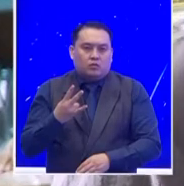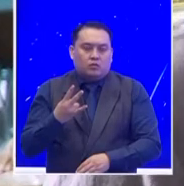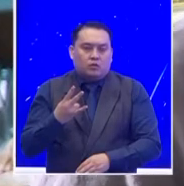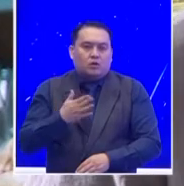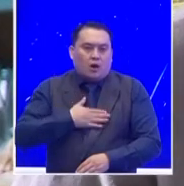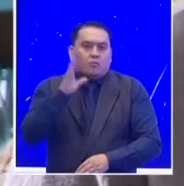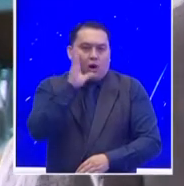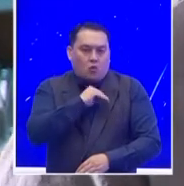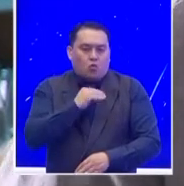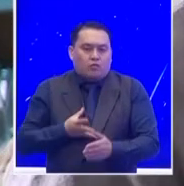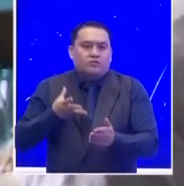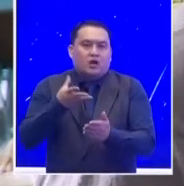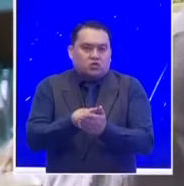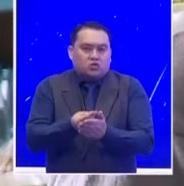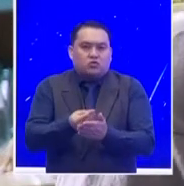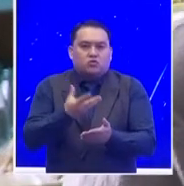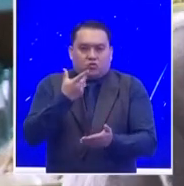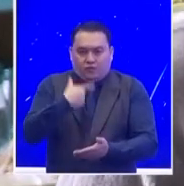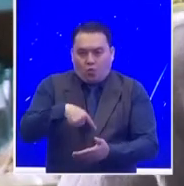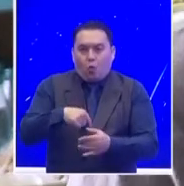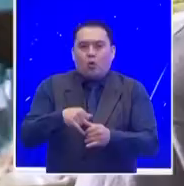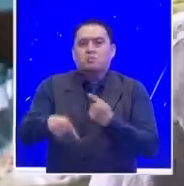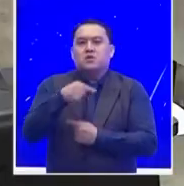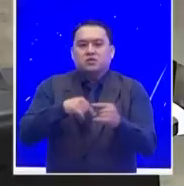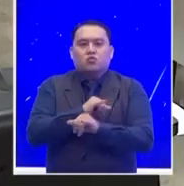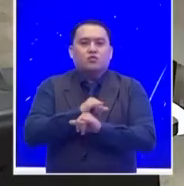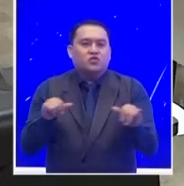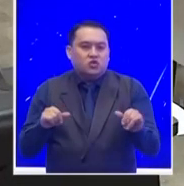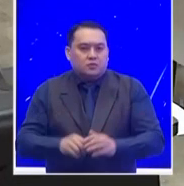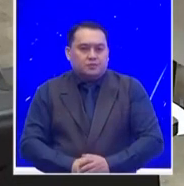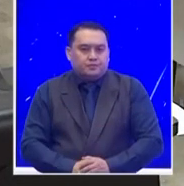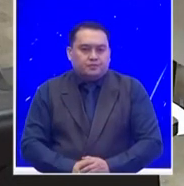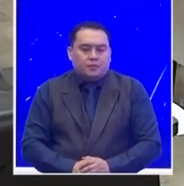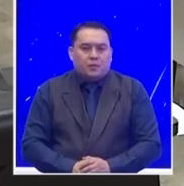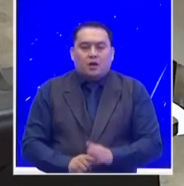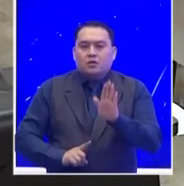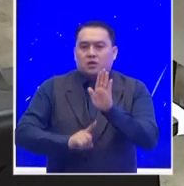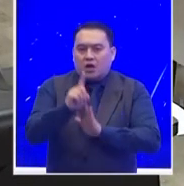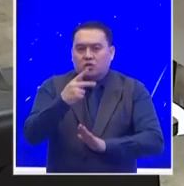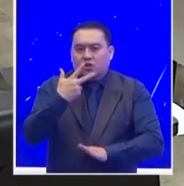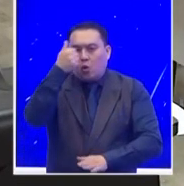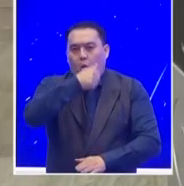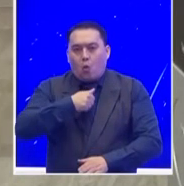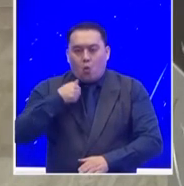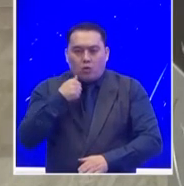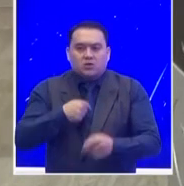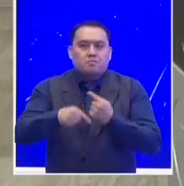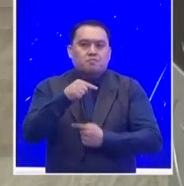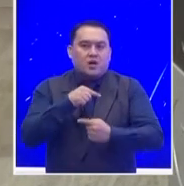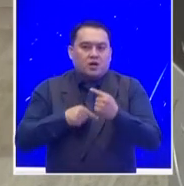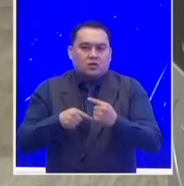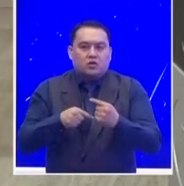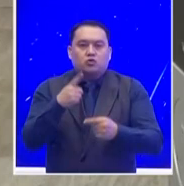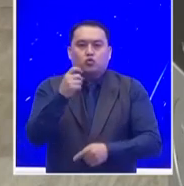Я могу вложить эти деньги в свой бизнес, на расширение своего бизнеса. Начиная с текущего года, на 3 года определенная категория предпринимателей